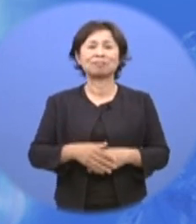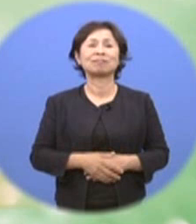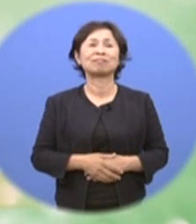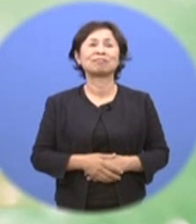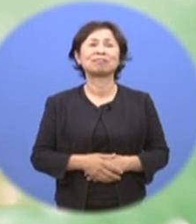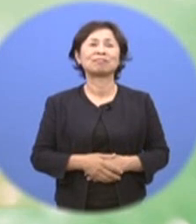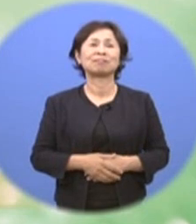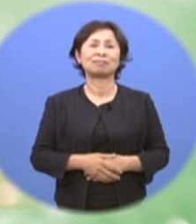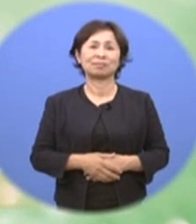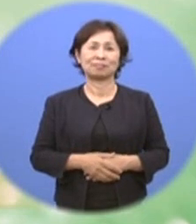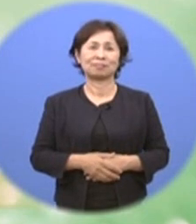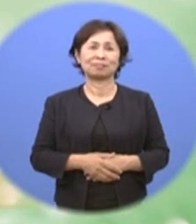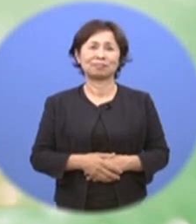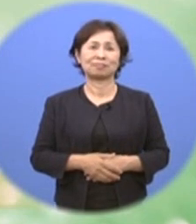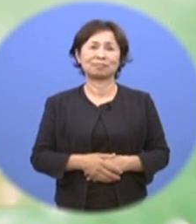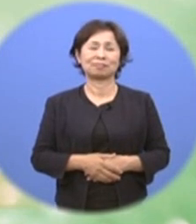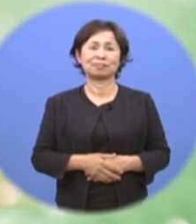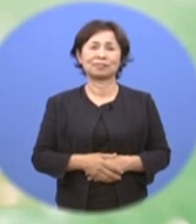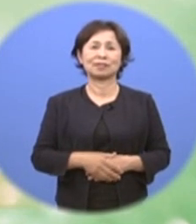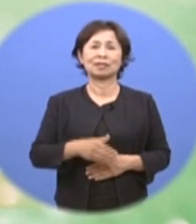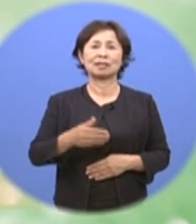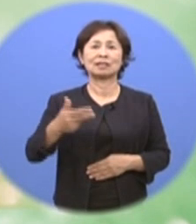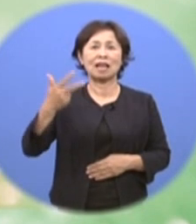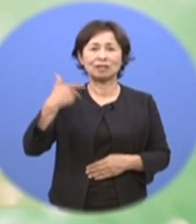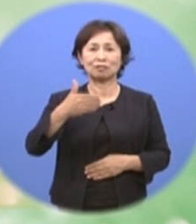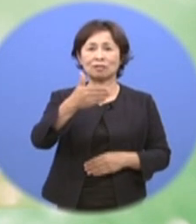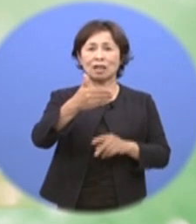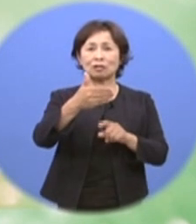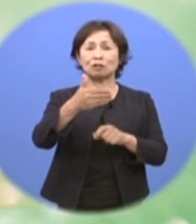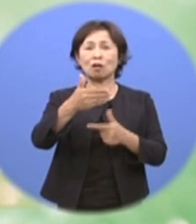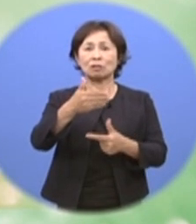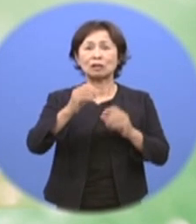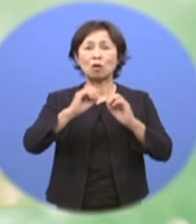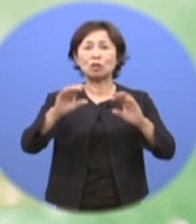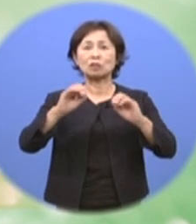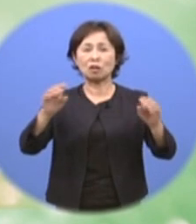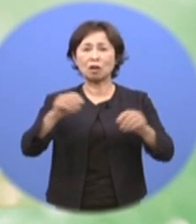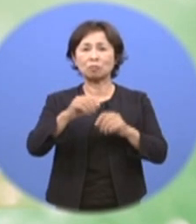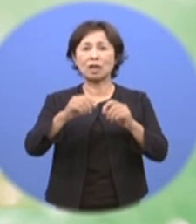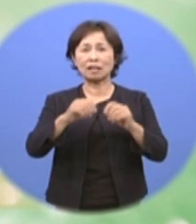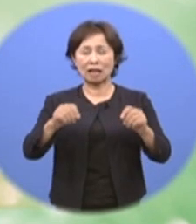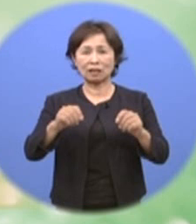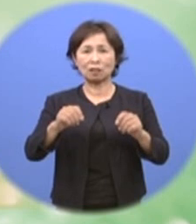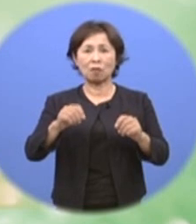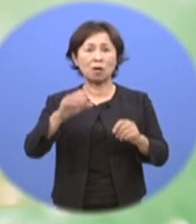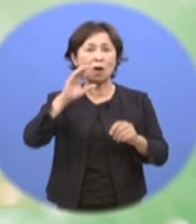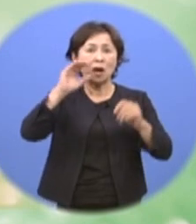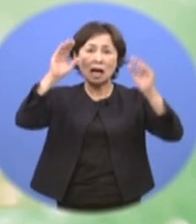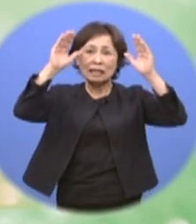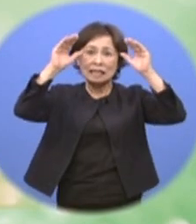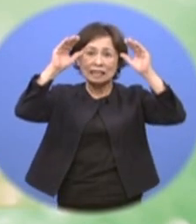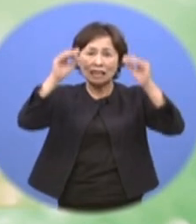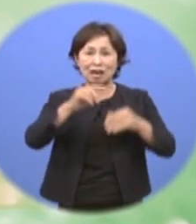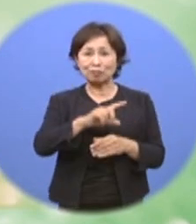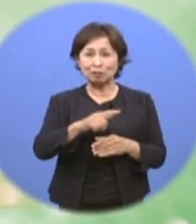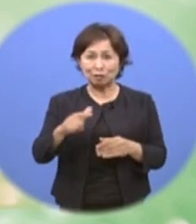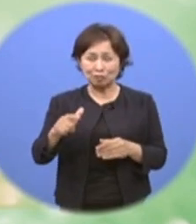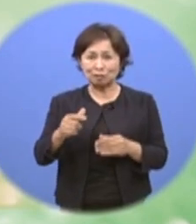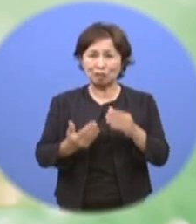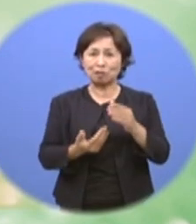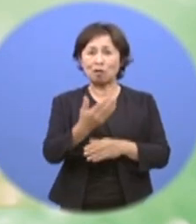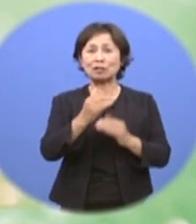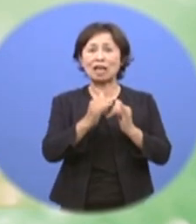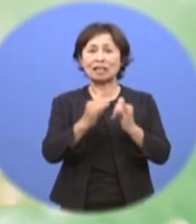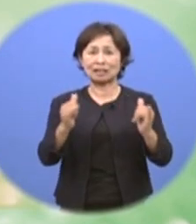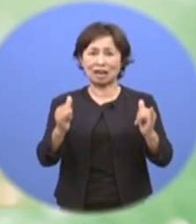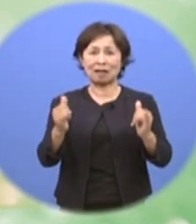。では9月16日放送分のプレゼント、キーちゃんグッズの当選者の発表です。クイズの正